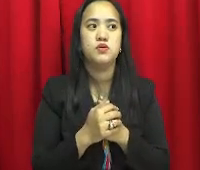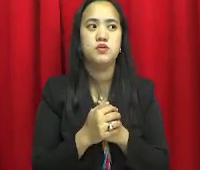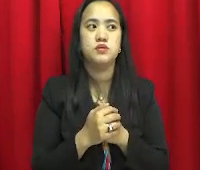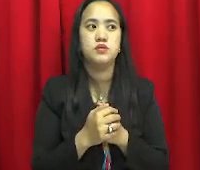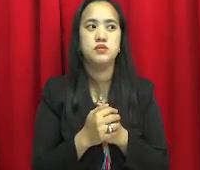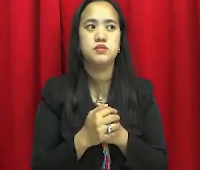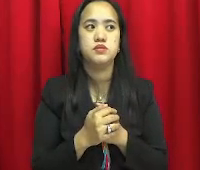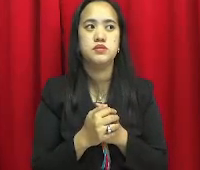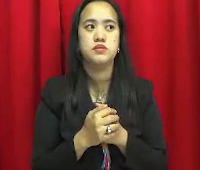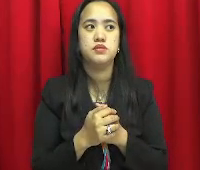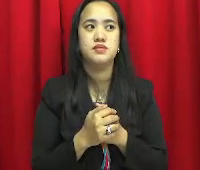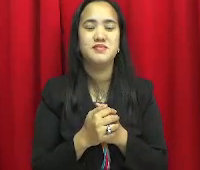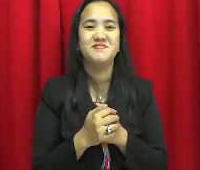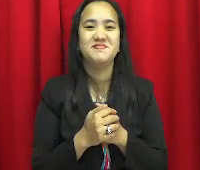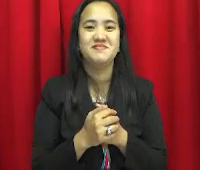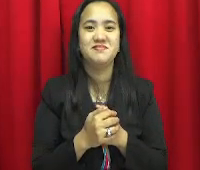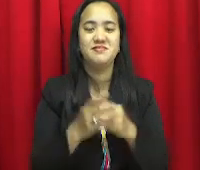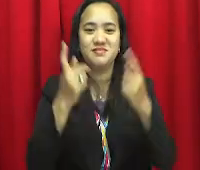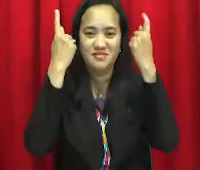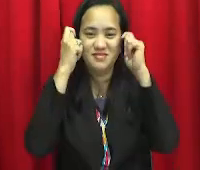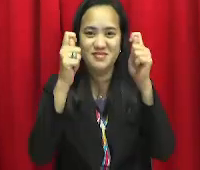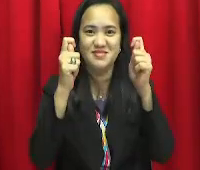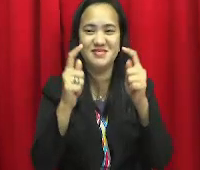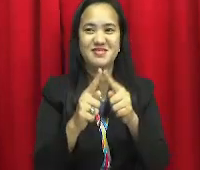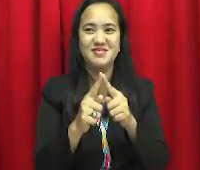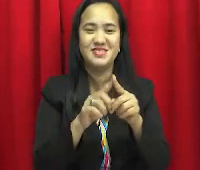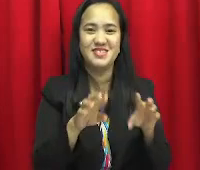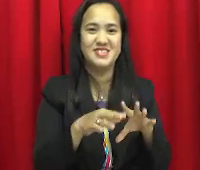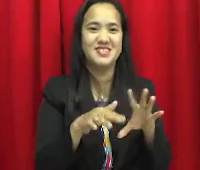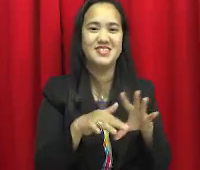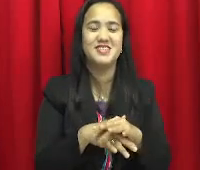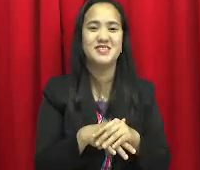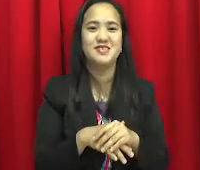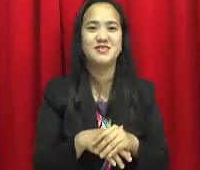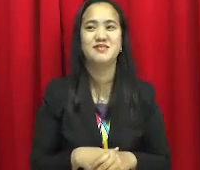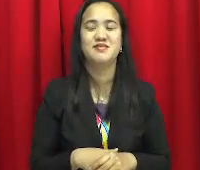work out his own salvation. You know?